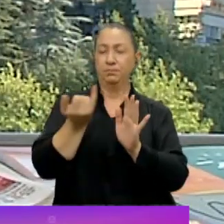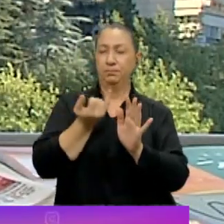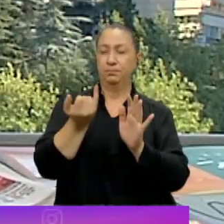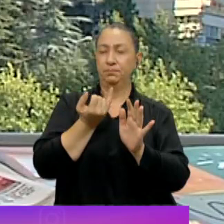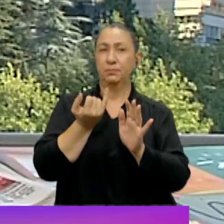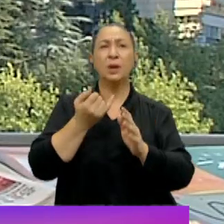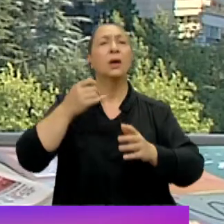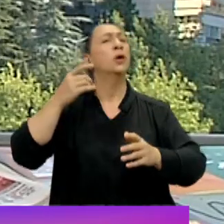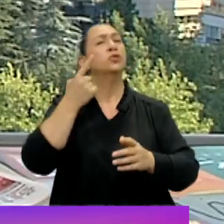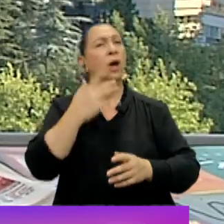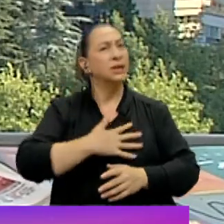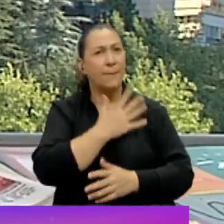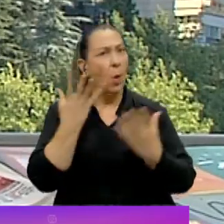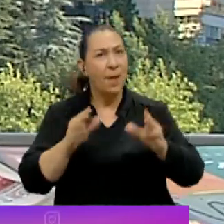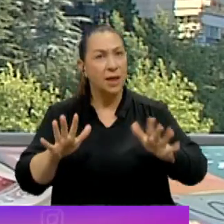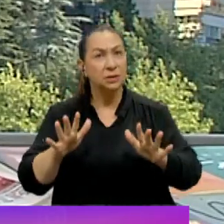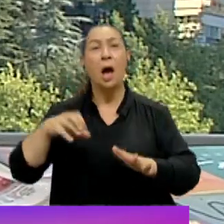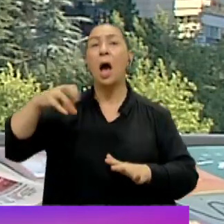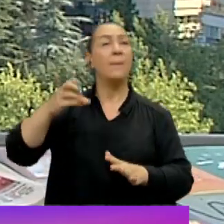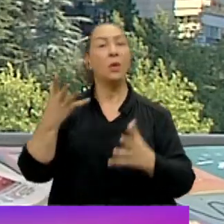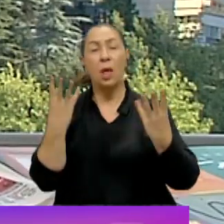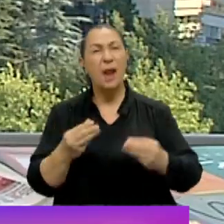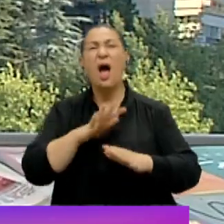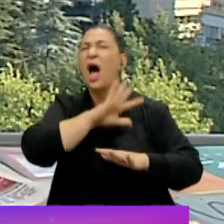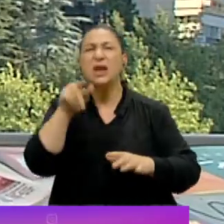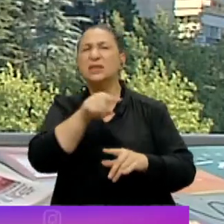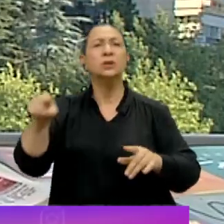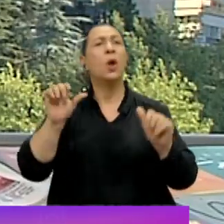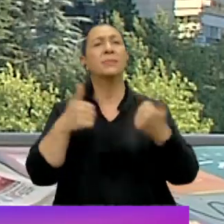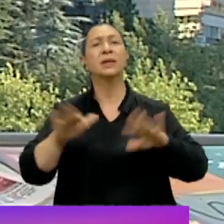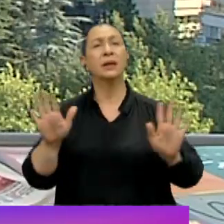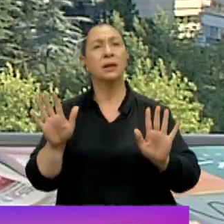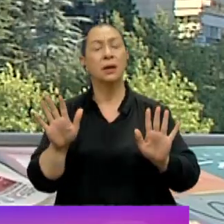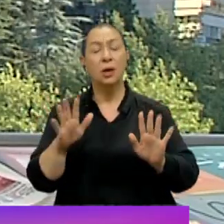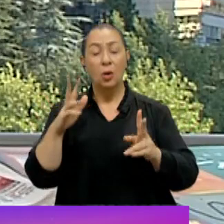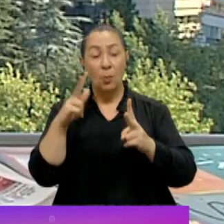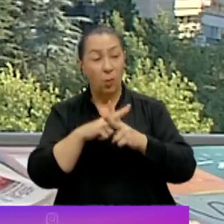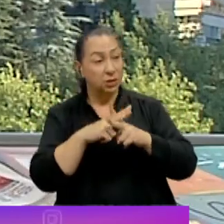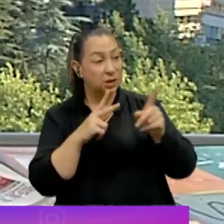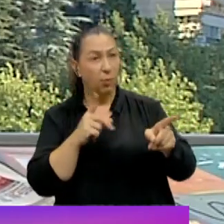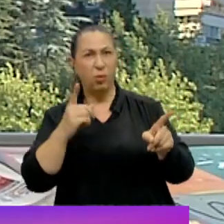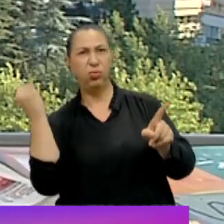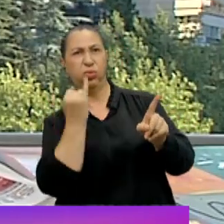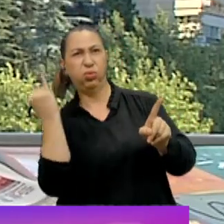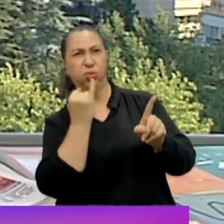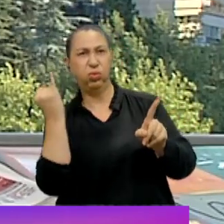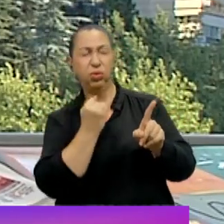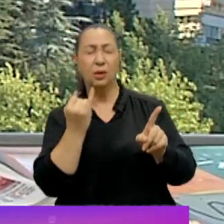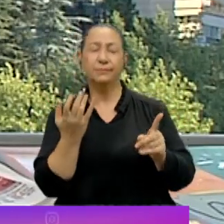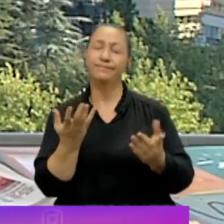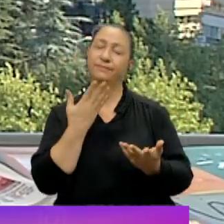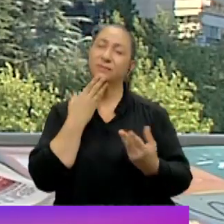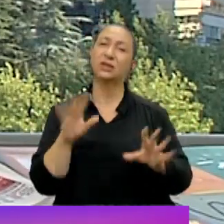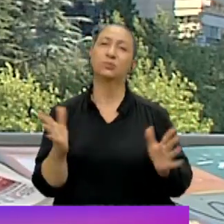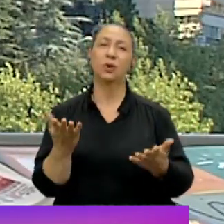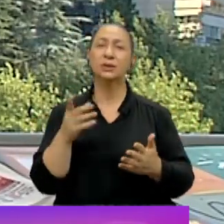olursa olsun, Cumhuriyet Halk Partisi olsun, AK Parti olsun, hangi parti olursa olsun. Polislerimize bu muamele